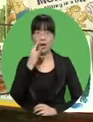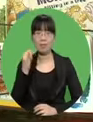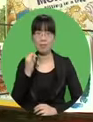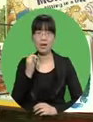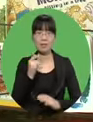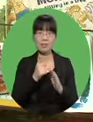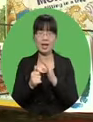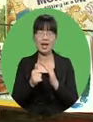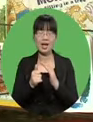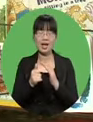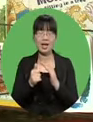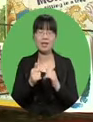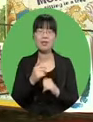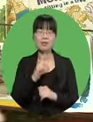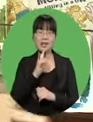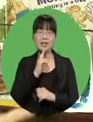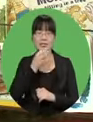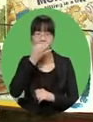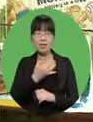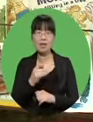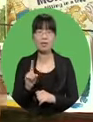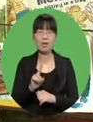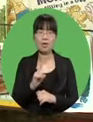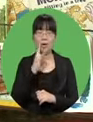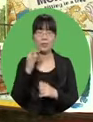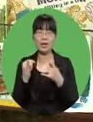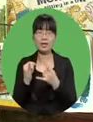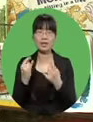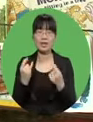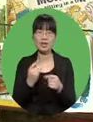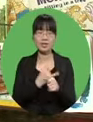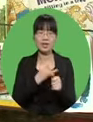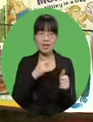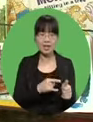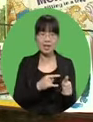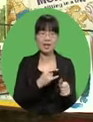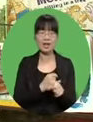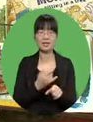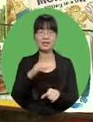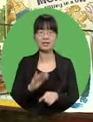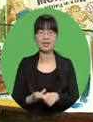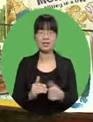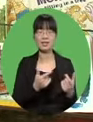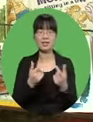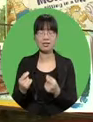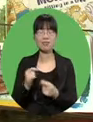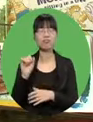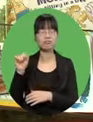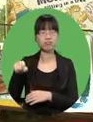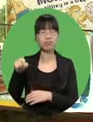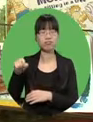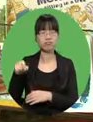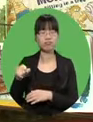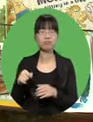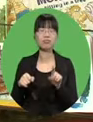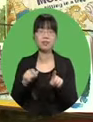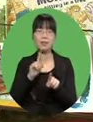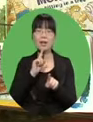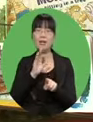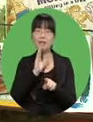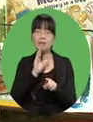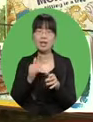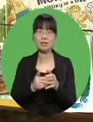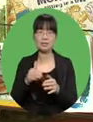엄마표가 힘든 건 그거 같아요. 제가 이렇게 엄마들한테 이렇게 해, 이렇게 하는데 다들 수긍은 해요. 그 말이 맞아